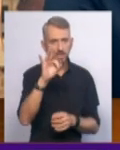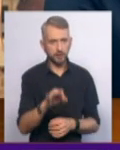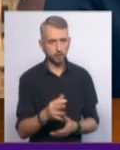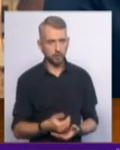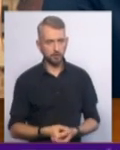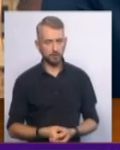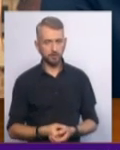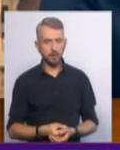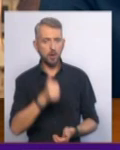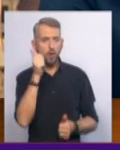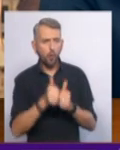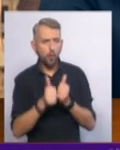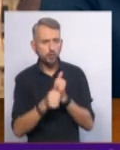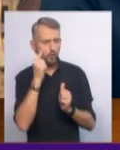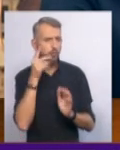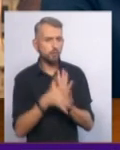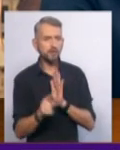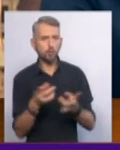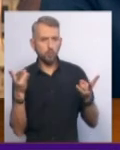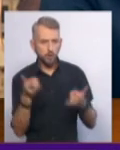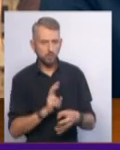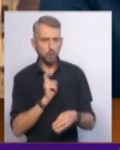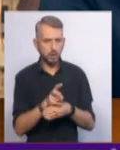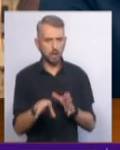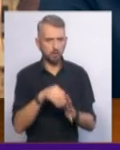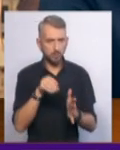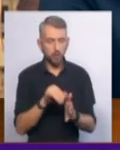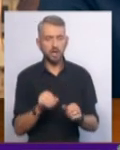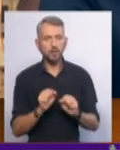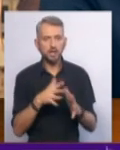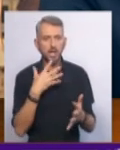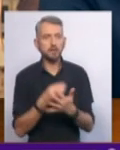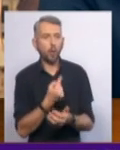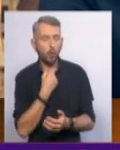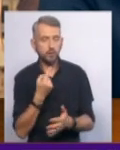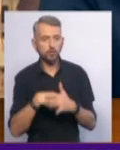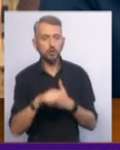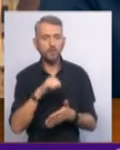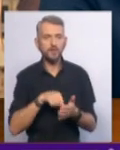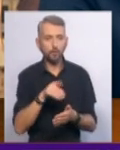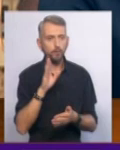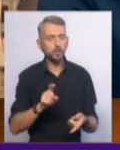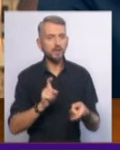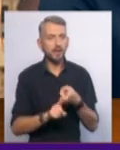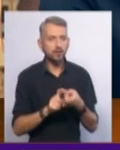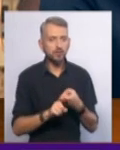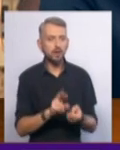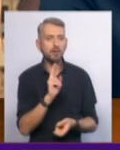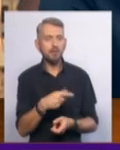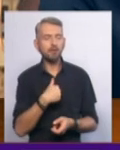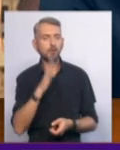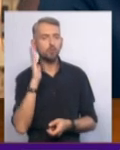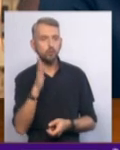95%. Так. Кожен розумів, що потрібно йти на вибори і віддати свій голос, тому що від цього буде залежати, як ми